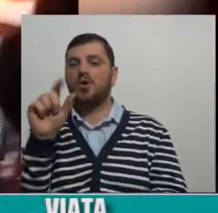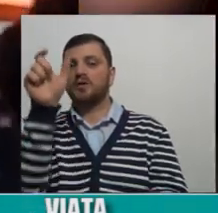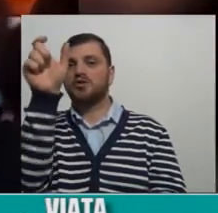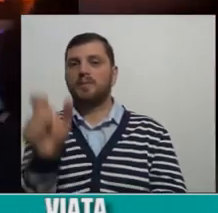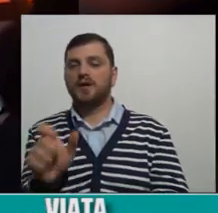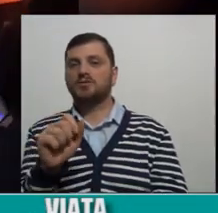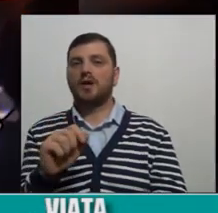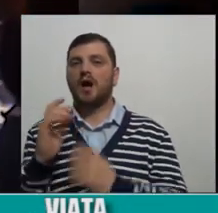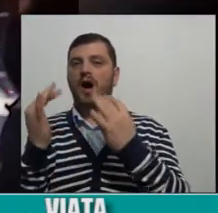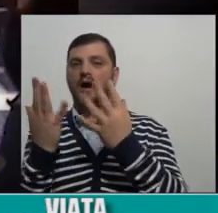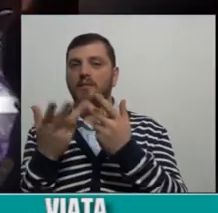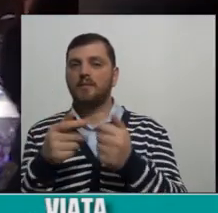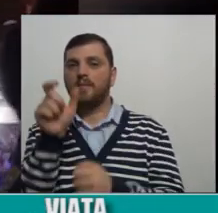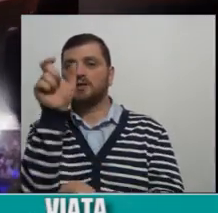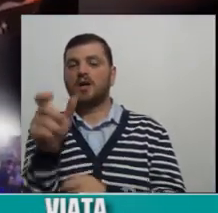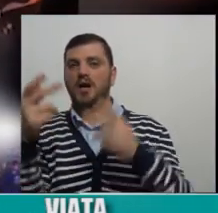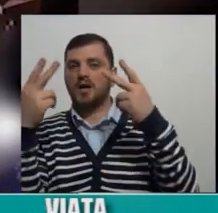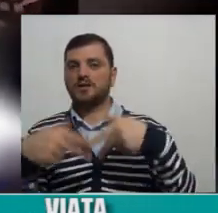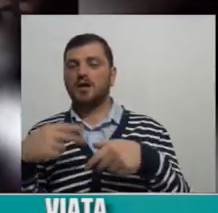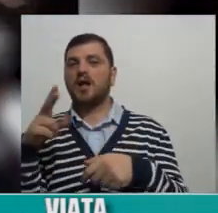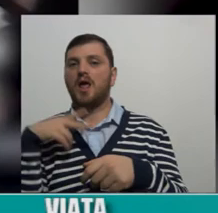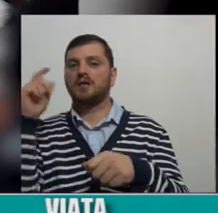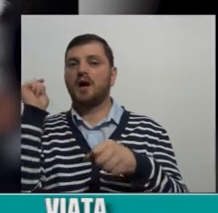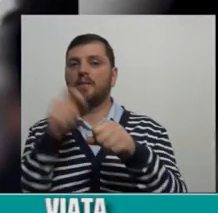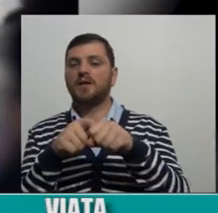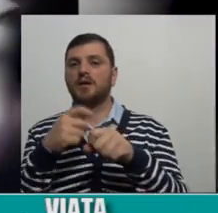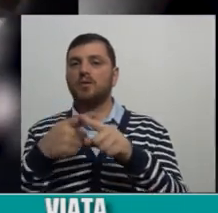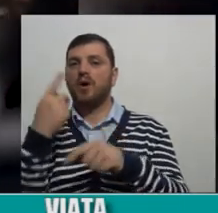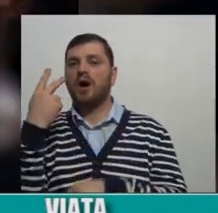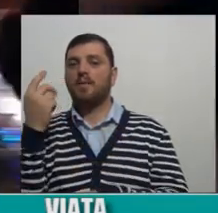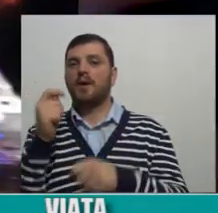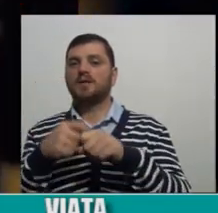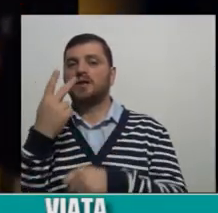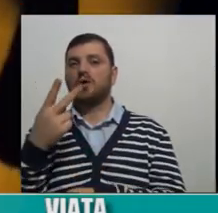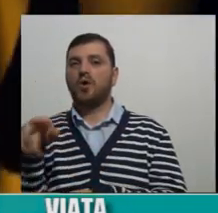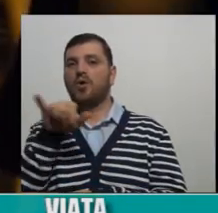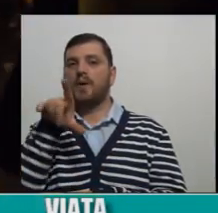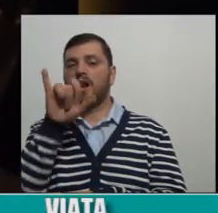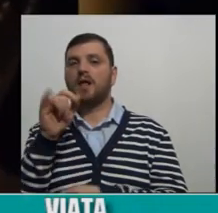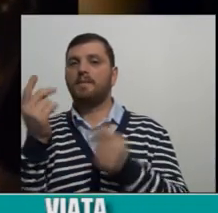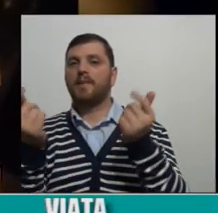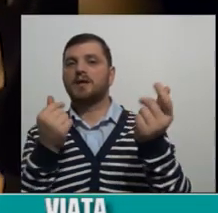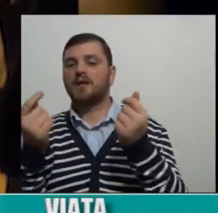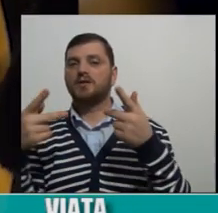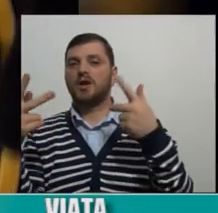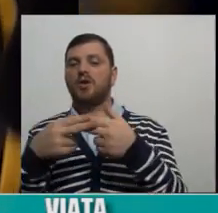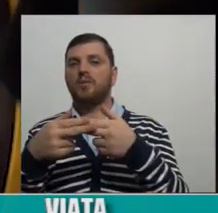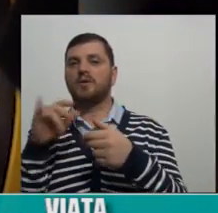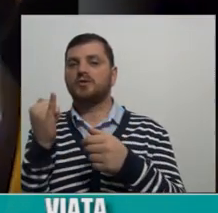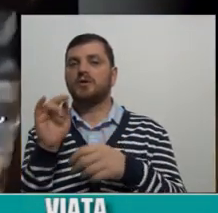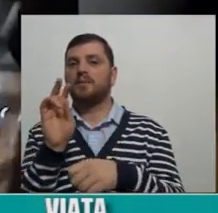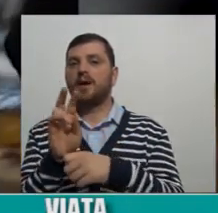participau 20 de persoane. Administratorul restaurantului a fost sancționat cu o amendă de 2.000 de lei, iar petrecerea a